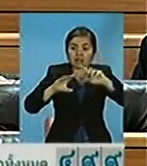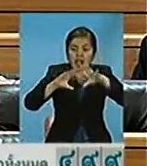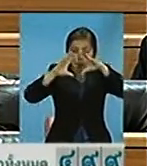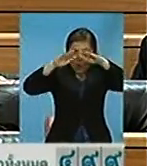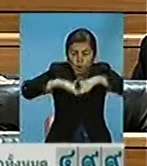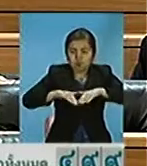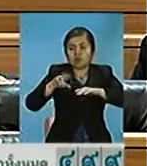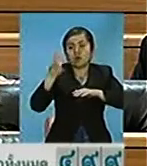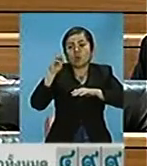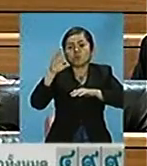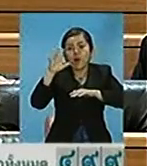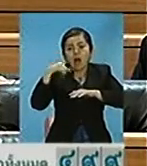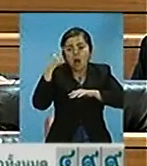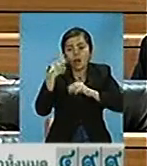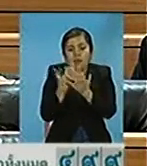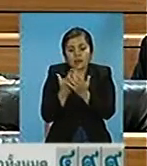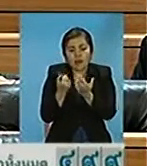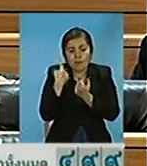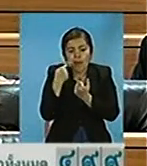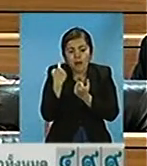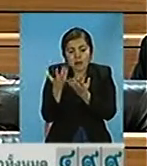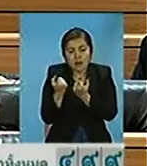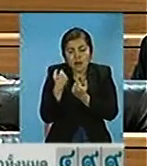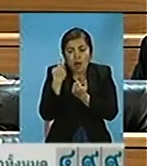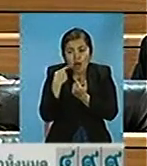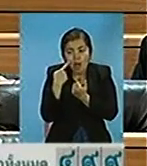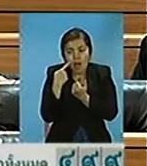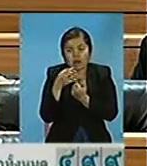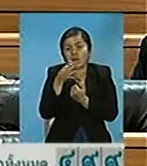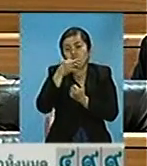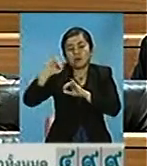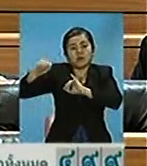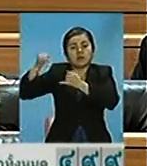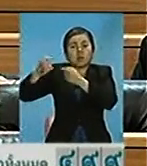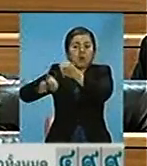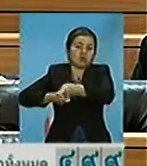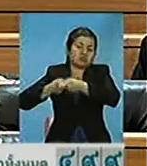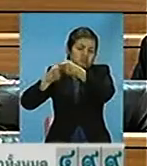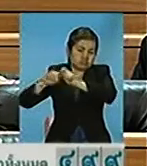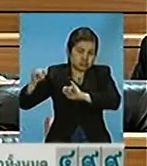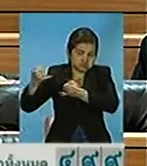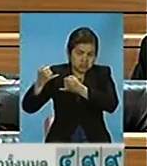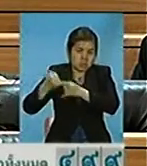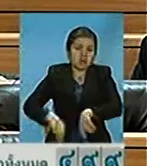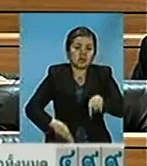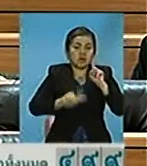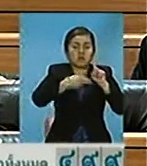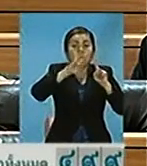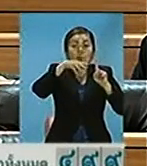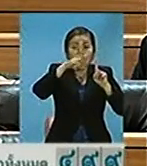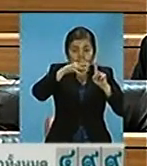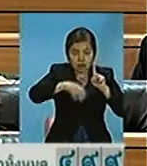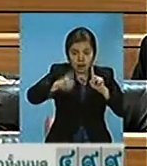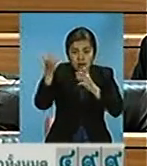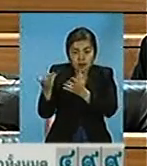65% ปลูกแทนใครได้เงินครับเกษตรกรเจ้าของสวนยางได้เงินไปไล่ละ 16,000 บาทค